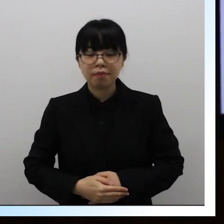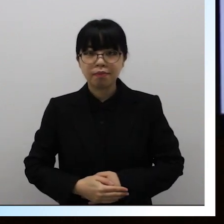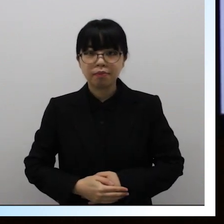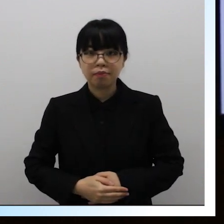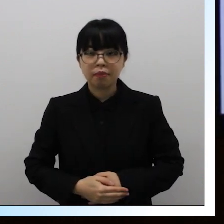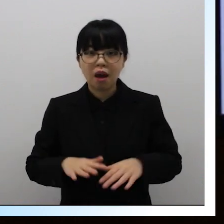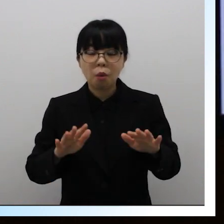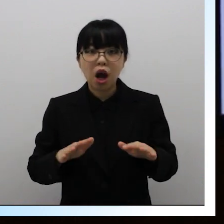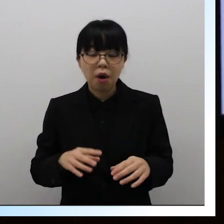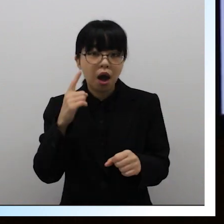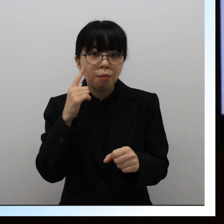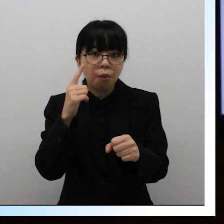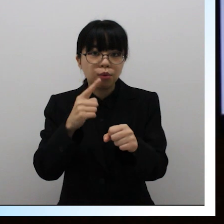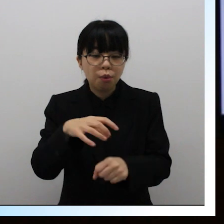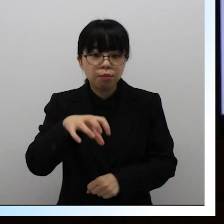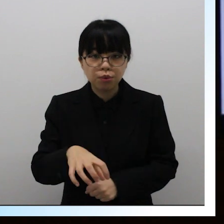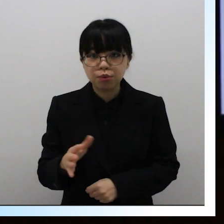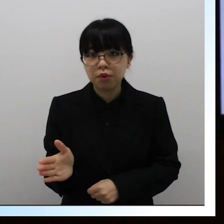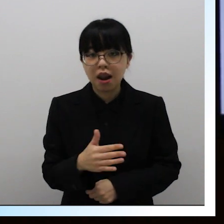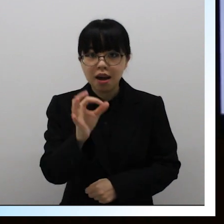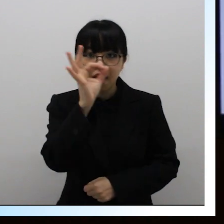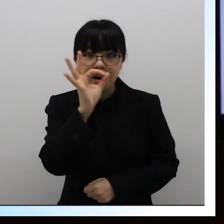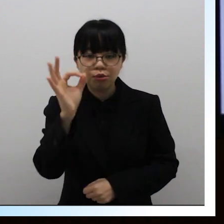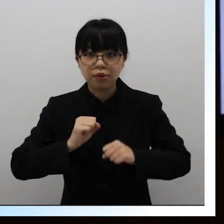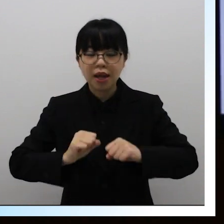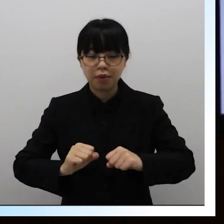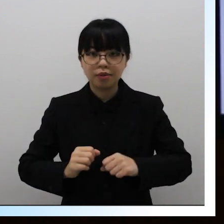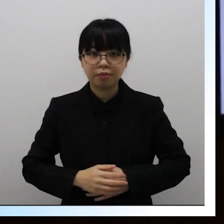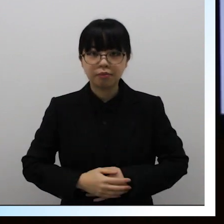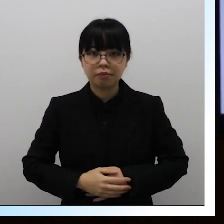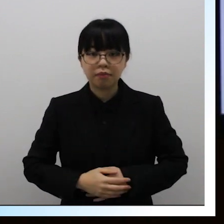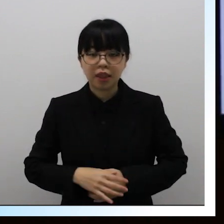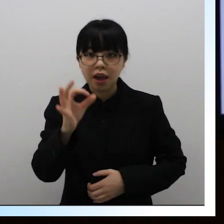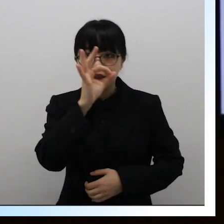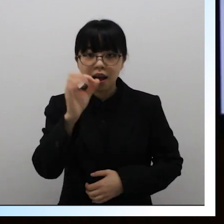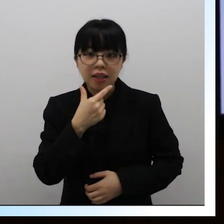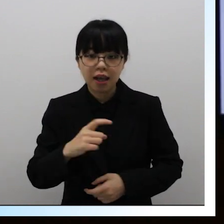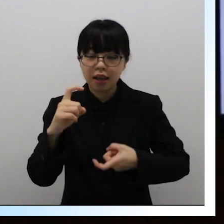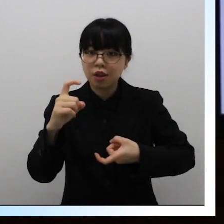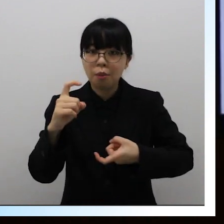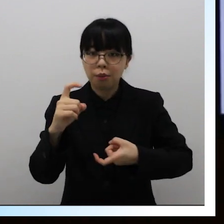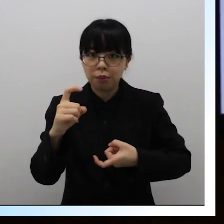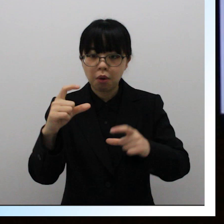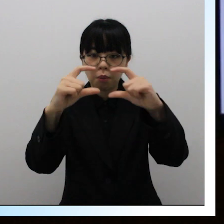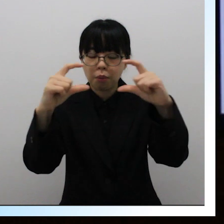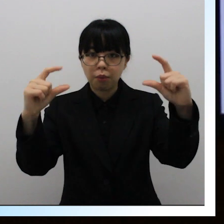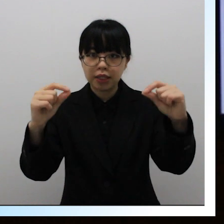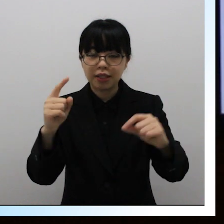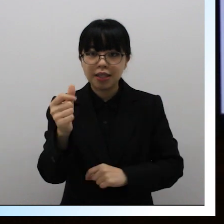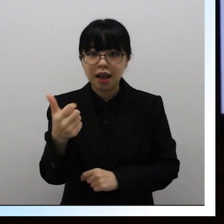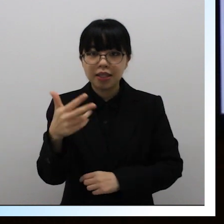今回は目標物から探すを行います。検索ワードに日田市役所と入力